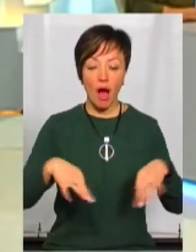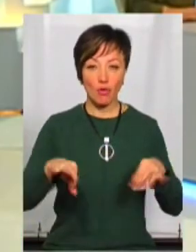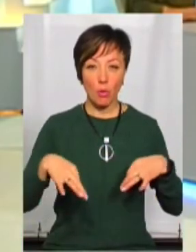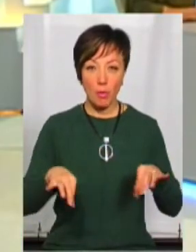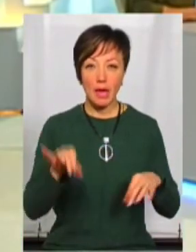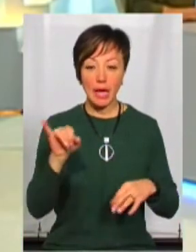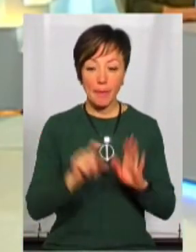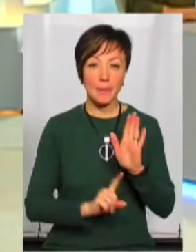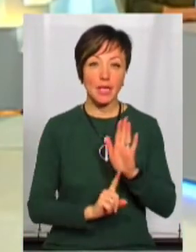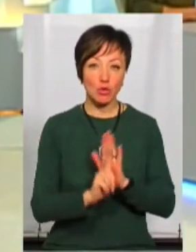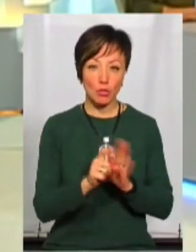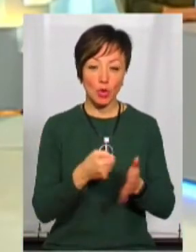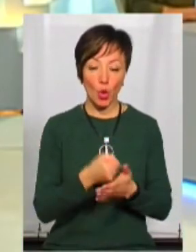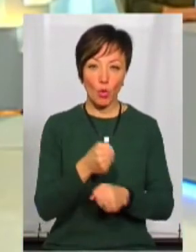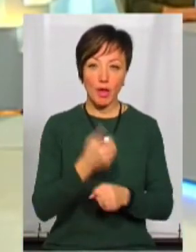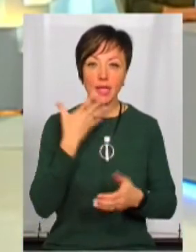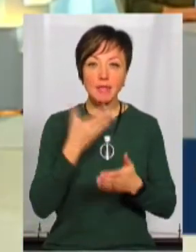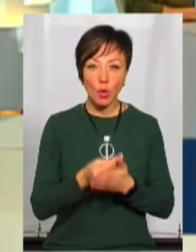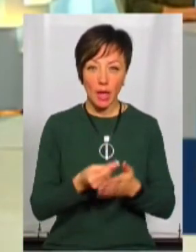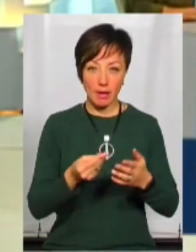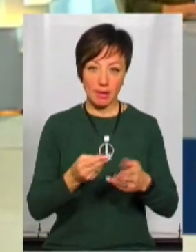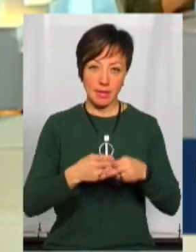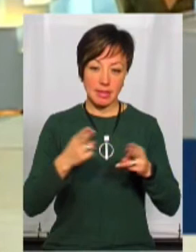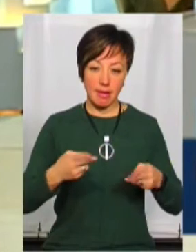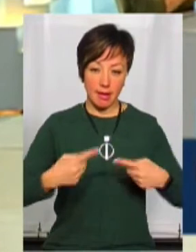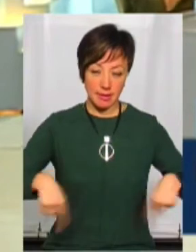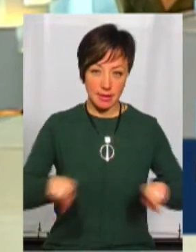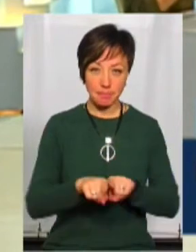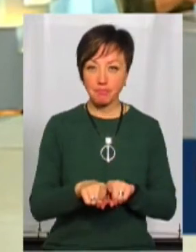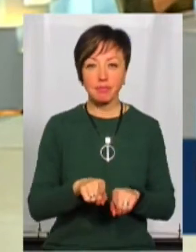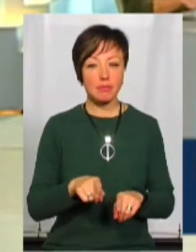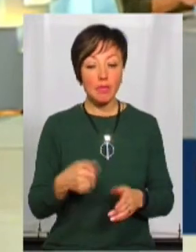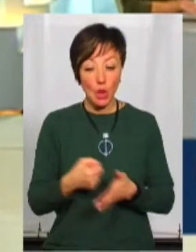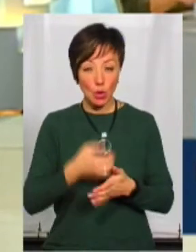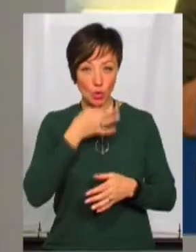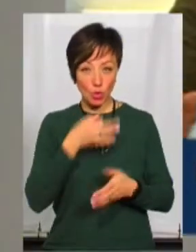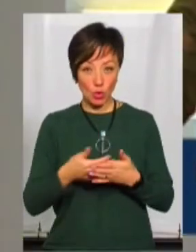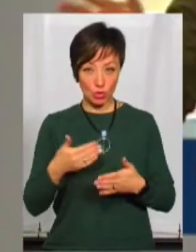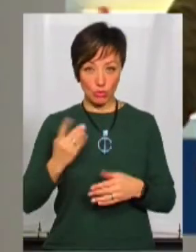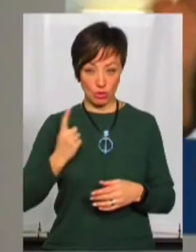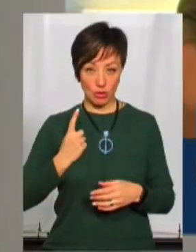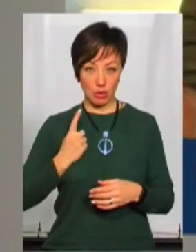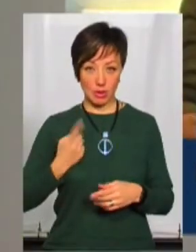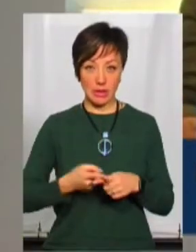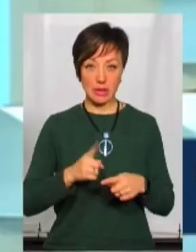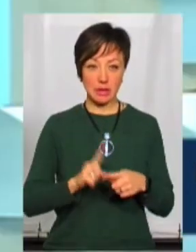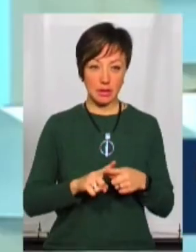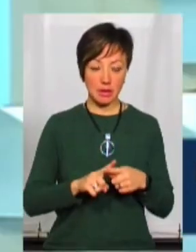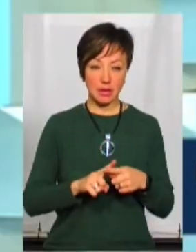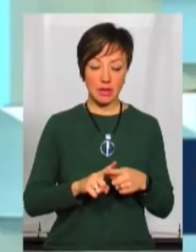автомобіль і приступить до роботи на своїй поліцейській станції. А до того ці поліцейські станції будуть чекати цих